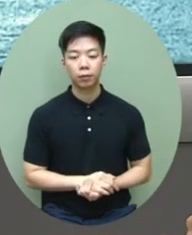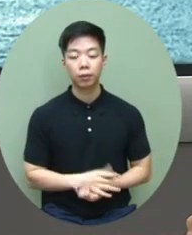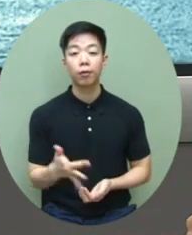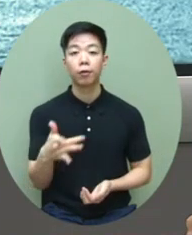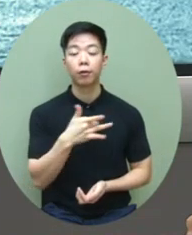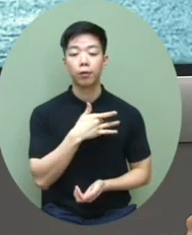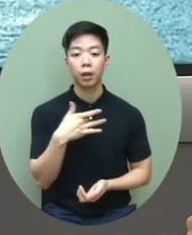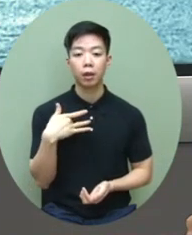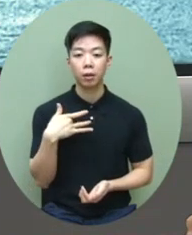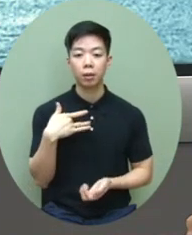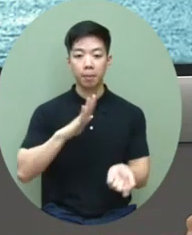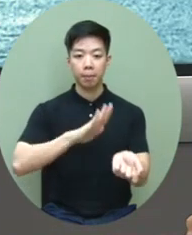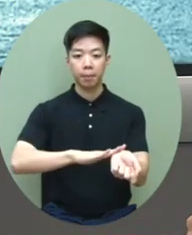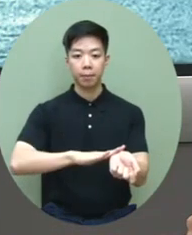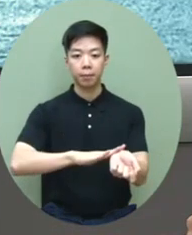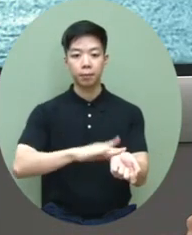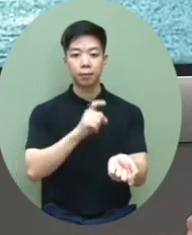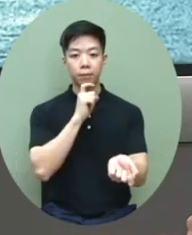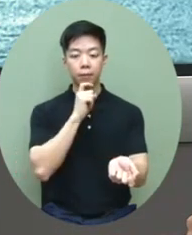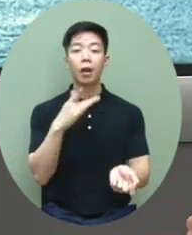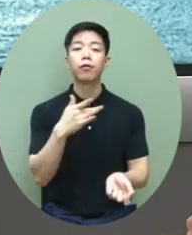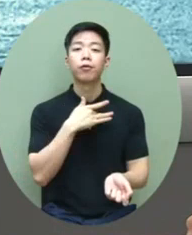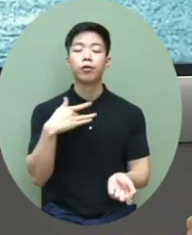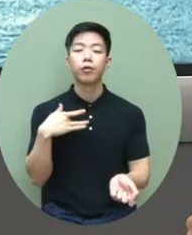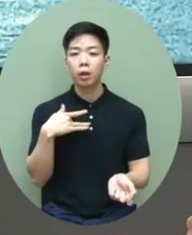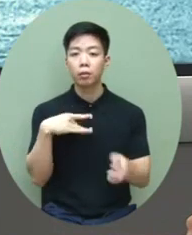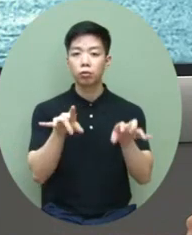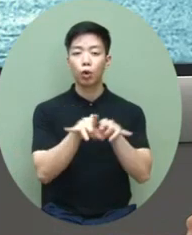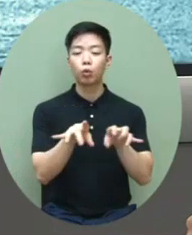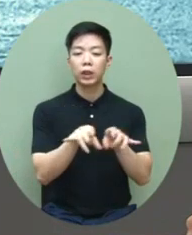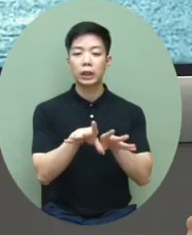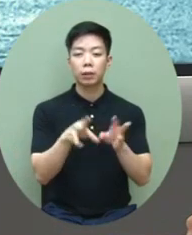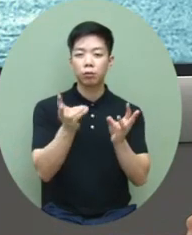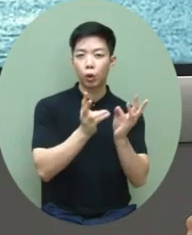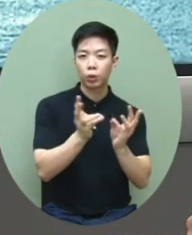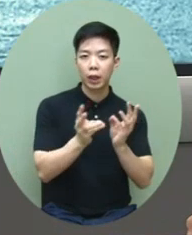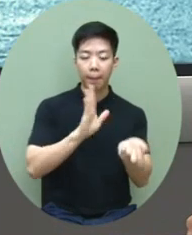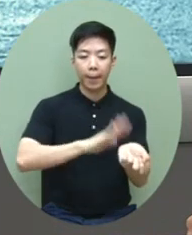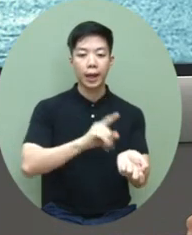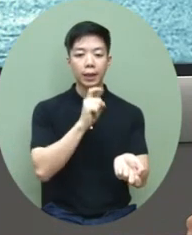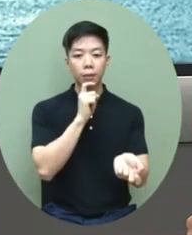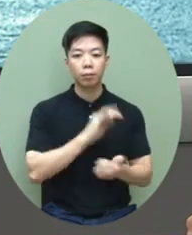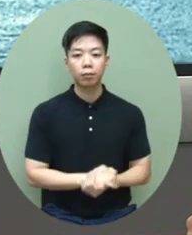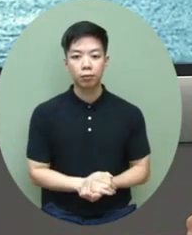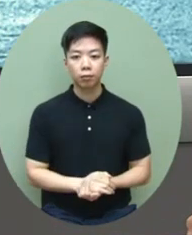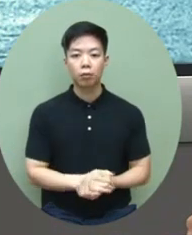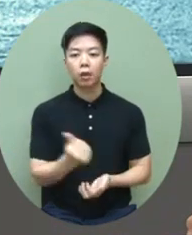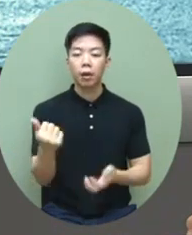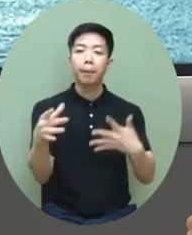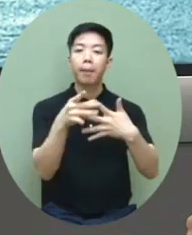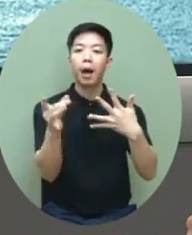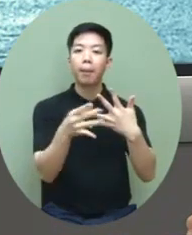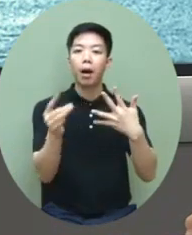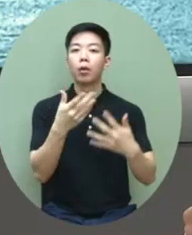個問題嘅個肺組織嗰啲問題。咁其實佢平時咧有需要嘅時候咧，都要聞住一啲氧氣啊咁